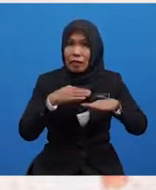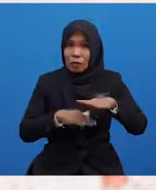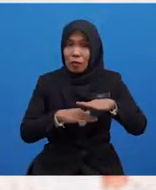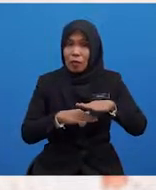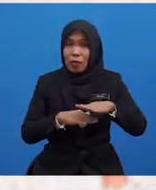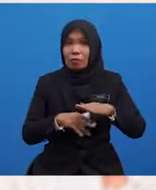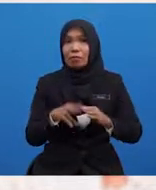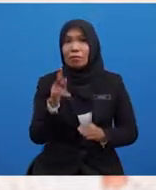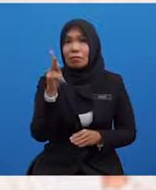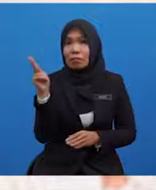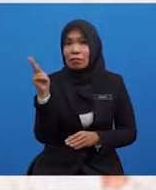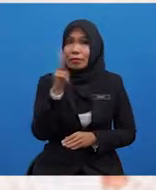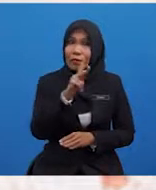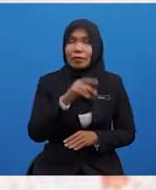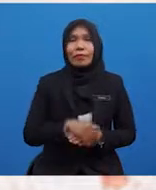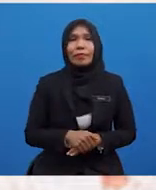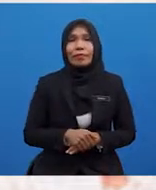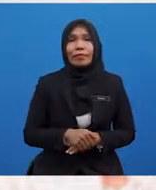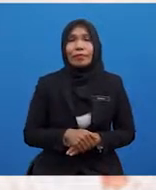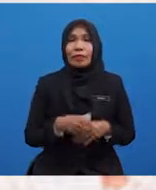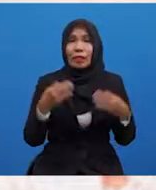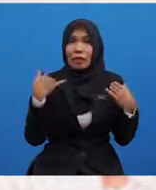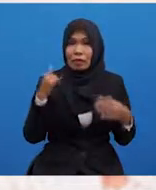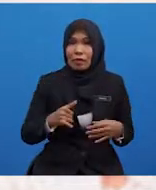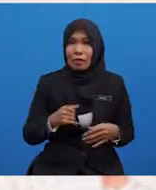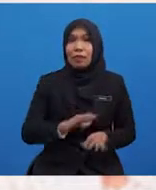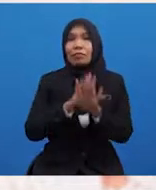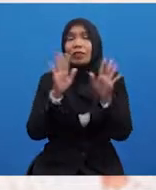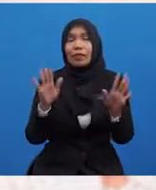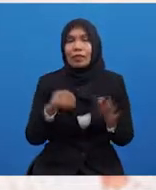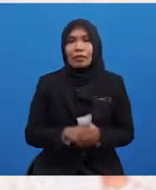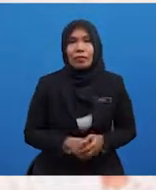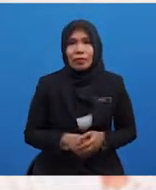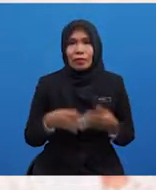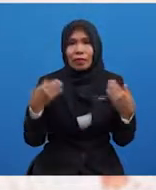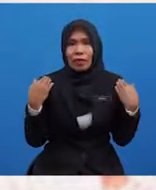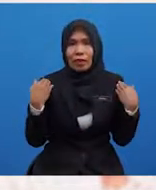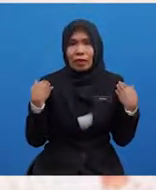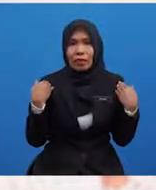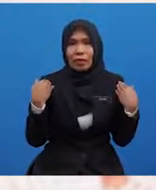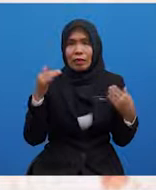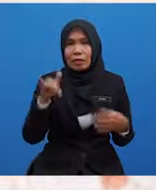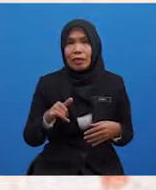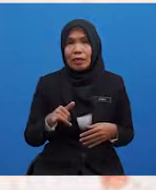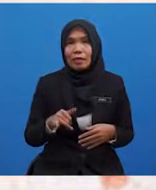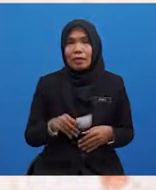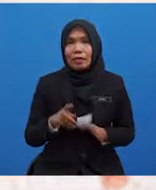kanan. Ada anak panah yang jelas, ada anak panah yang